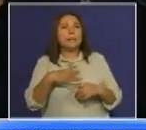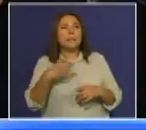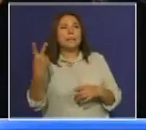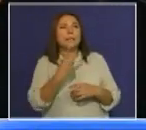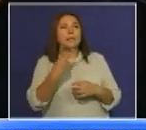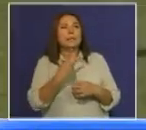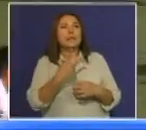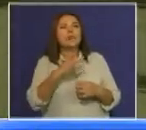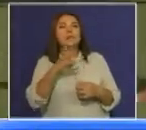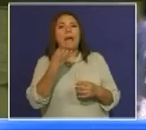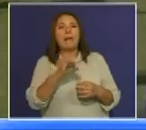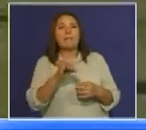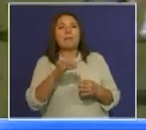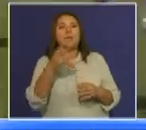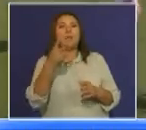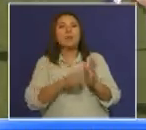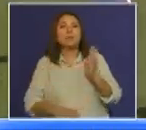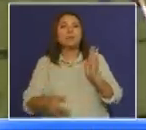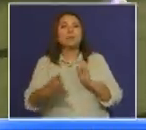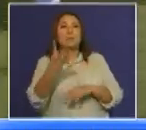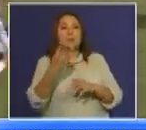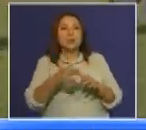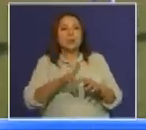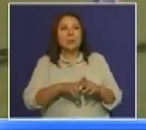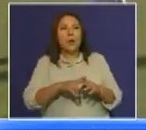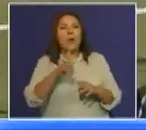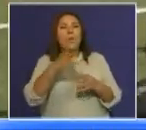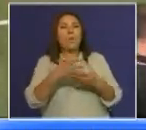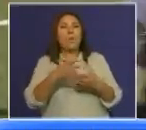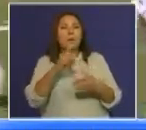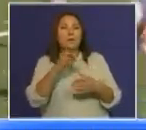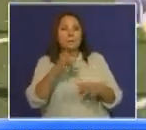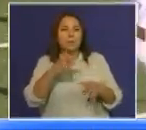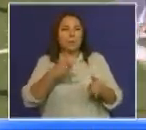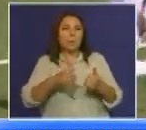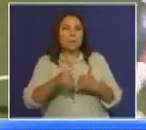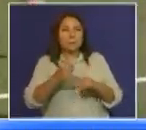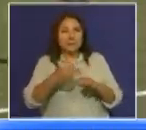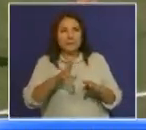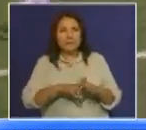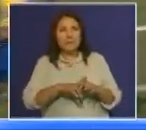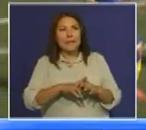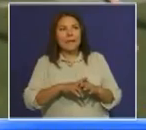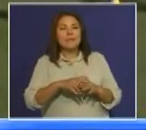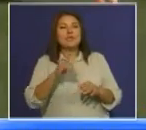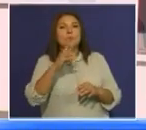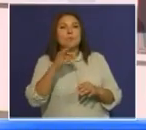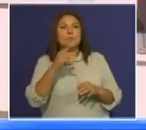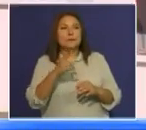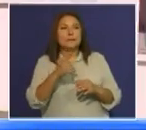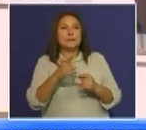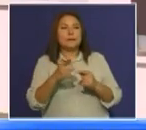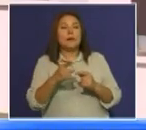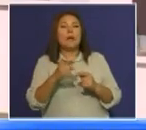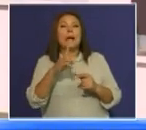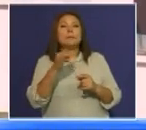екінші таймның 74-ші минутында каспилік Ринат Хайрулин көптен күткен голды соқты. Жанкүйерлердің қуанышында шек болмады. Соңғы